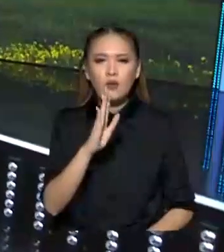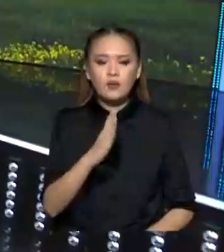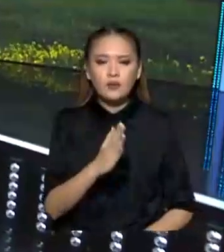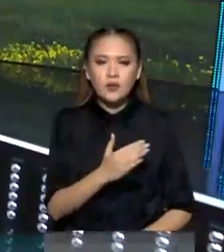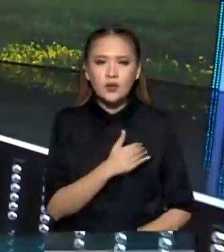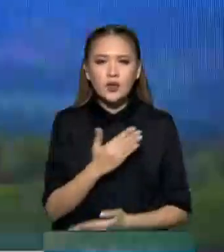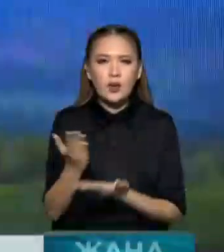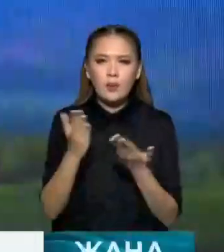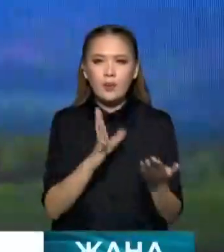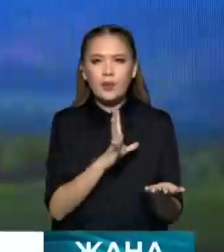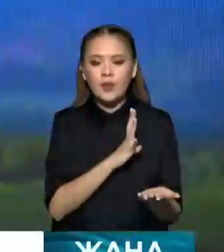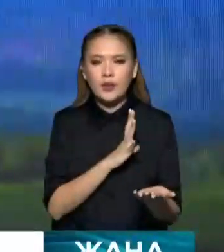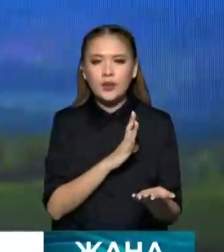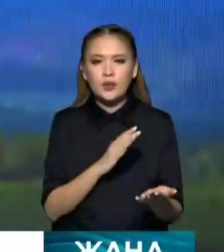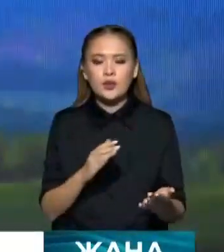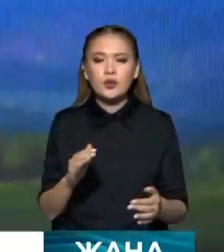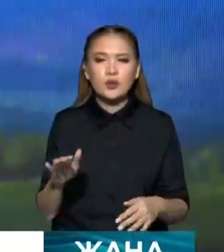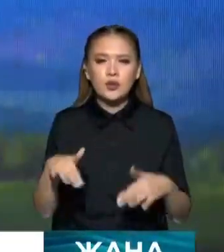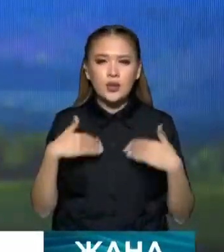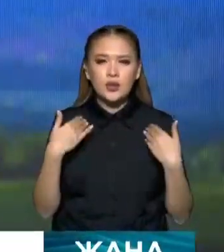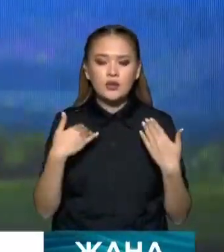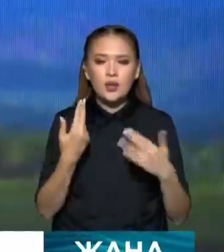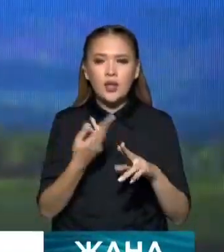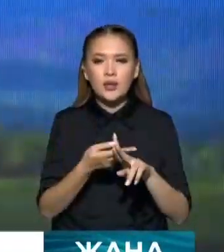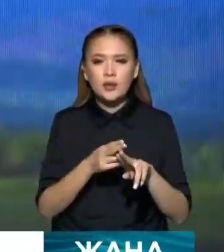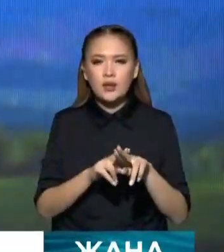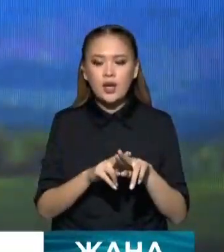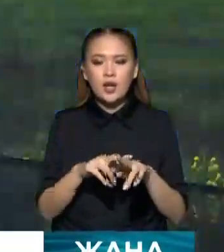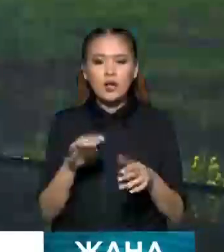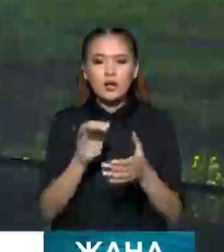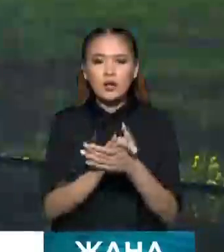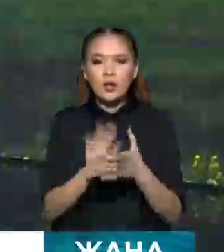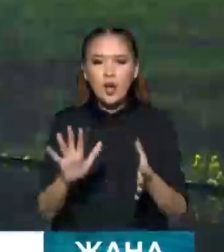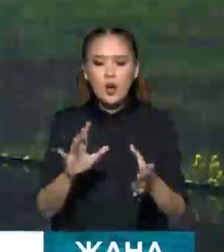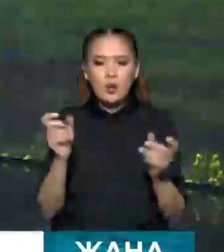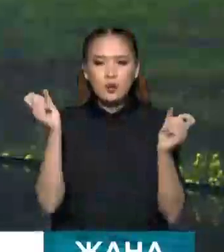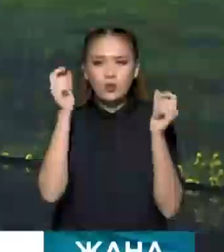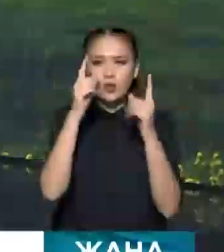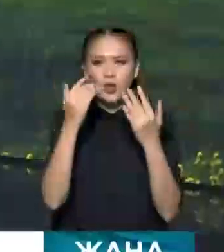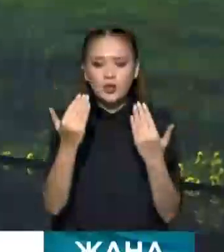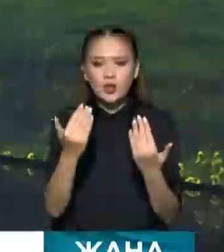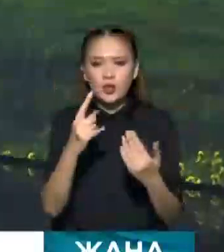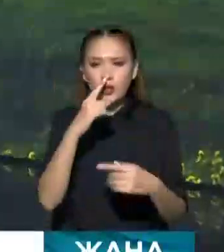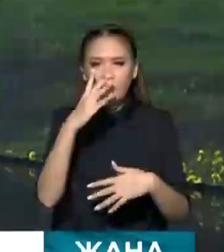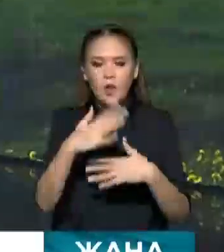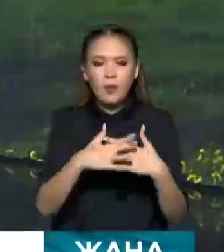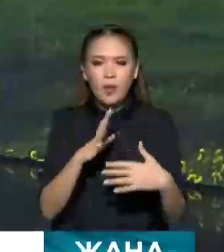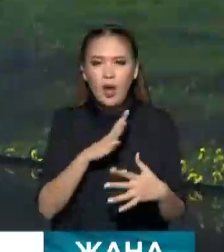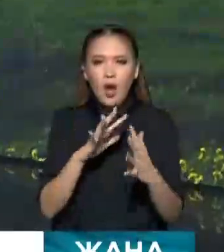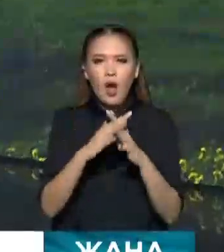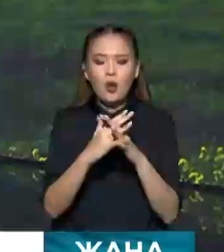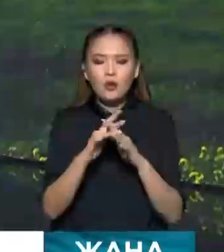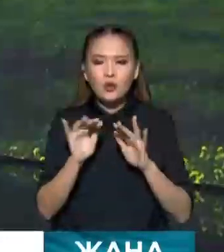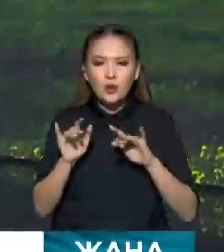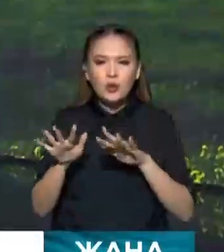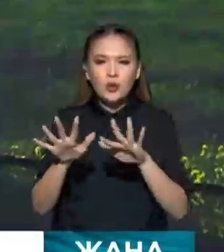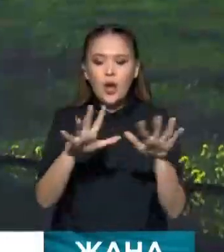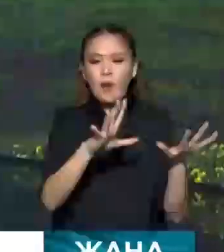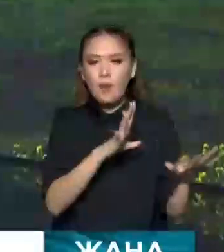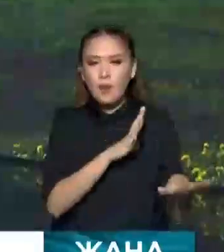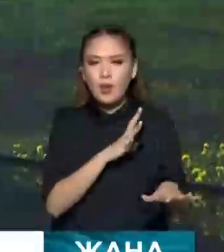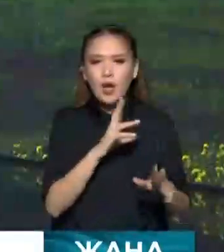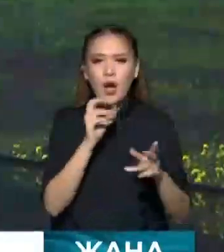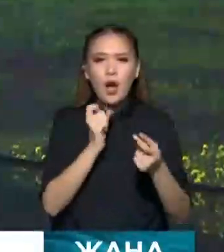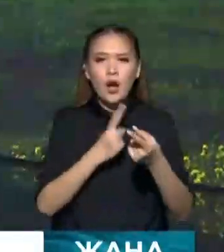шақырдық. Ерлан мырза, қош келдіңіз. Бұл мәселені сіз үшін таңсық емес, кәдімгідей басы қасында жүрсіз. Ауыл аймақтар алып, енді жаңа айтылып қалай қайтарылып